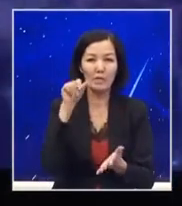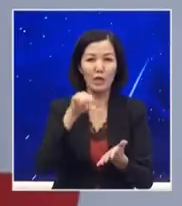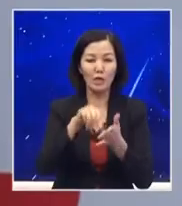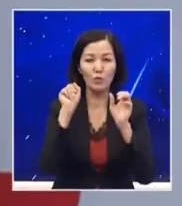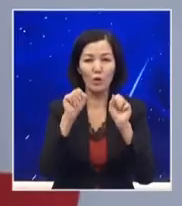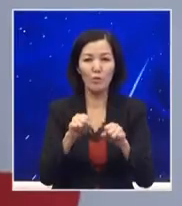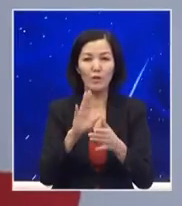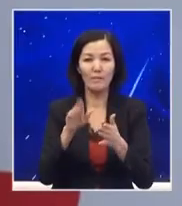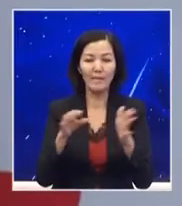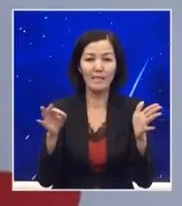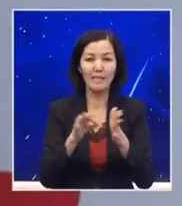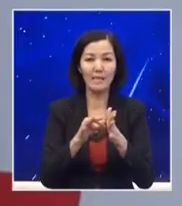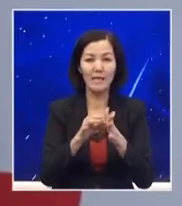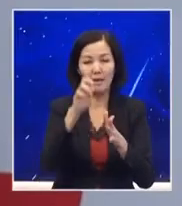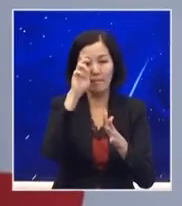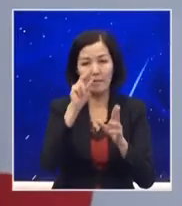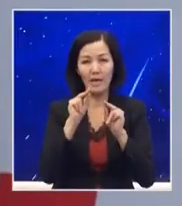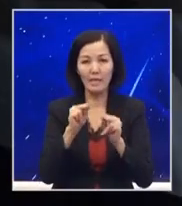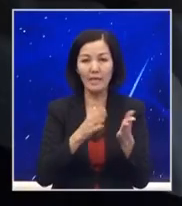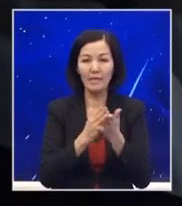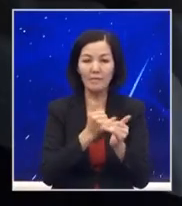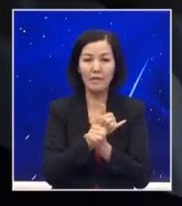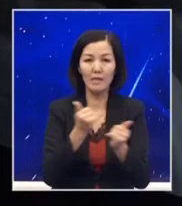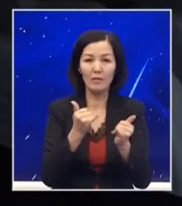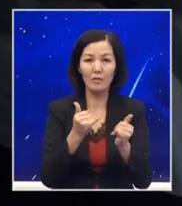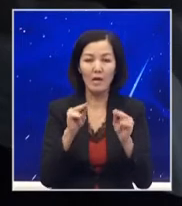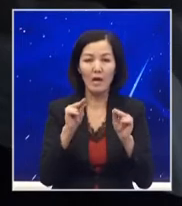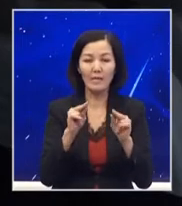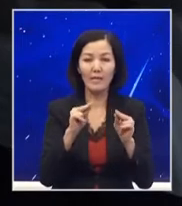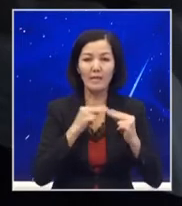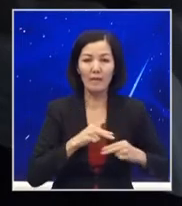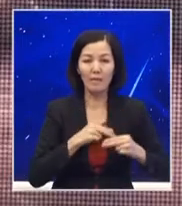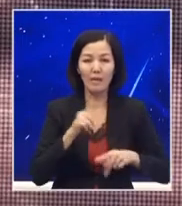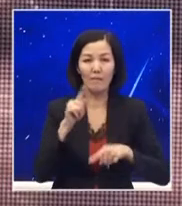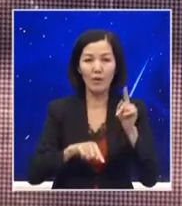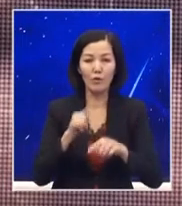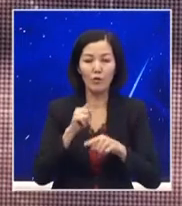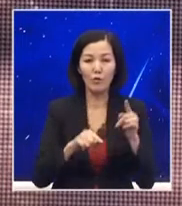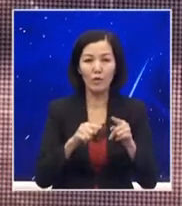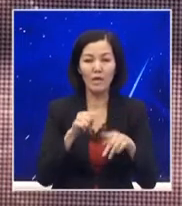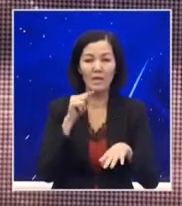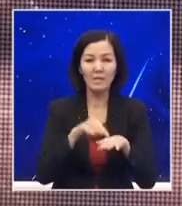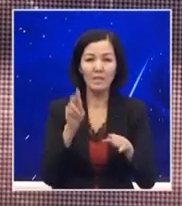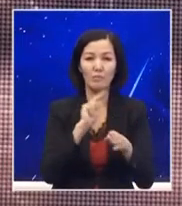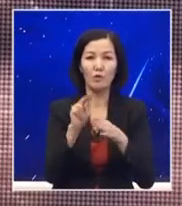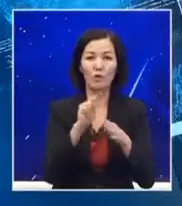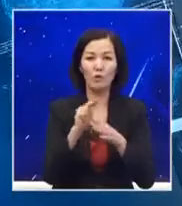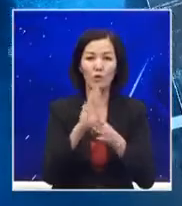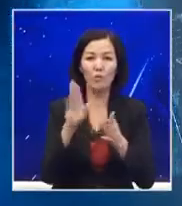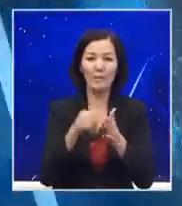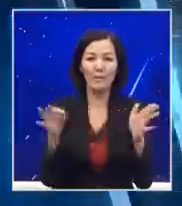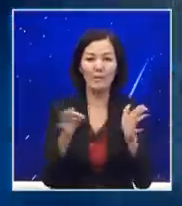Ең басты мақсат еліне адал қызмет ету арқылы жастарды адал еңбекке, патриоттық сезімге баулу, дейді штаб жетекшілері.